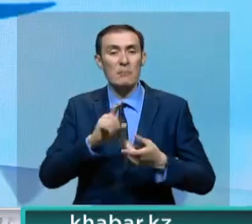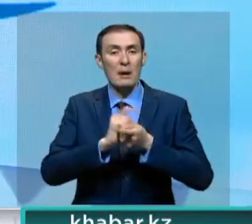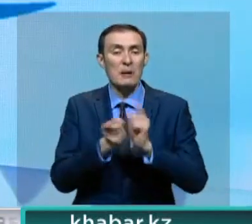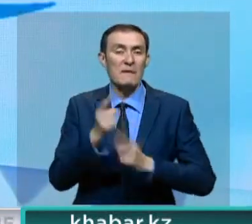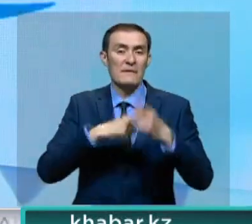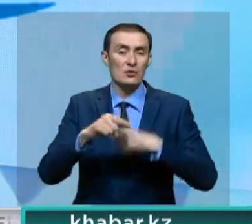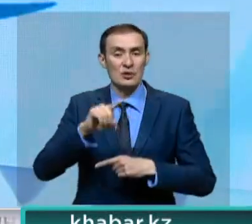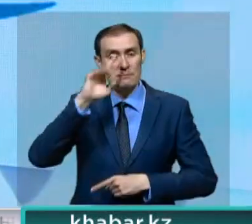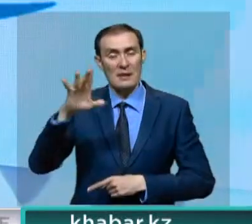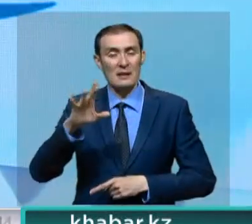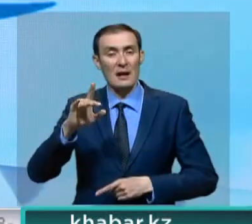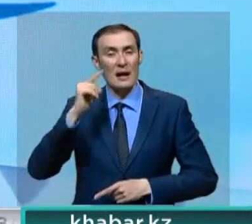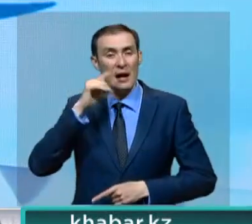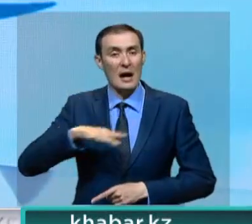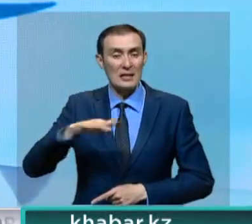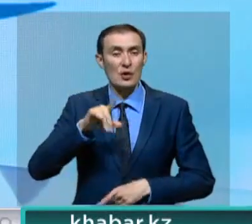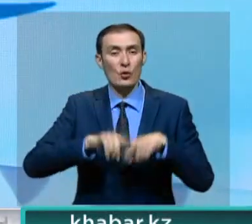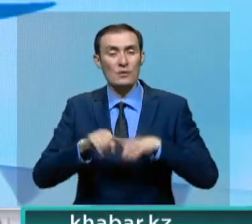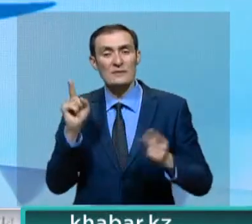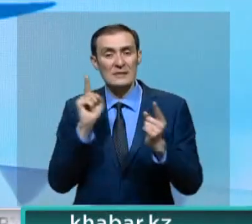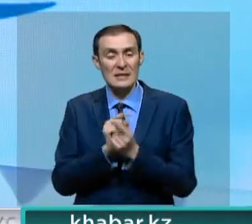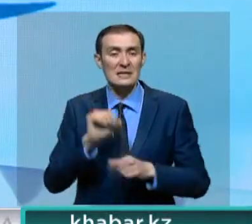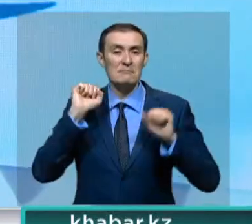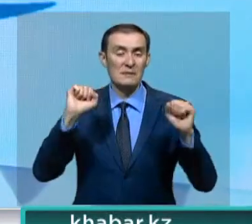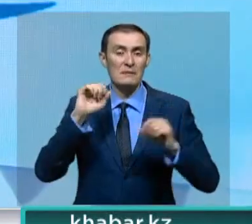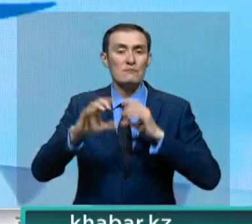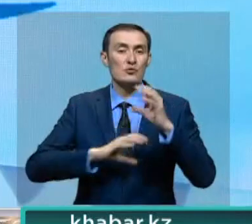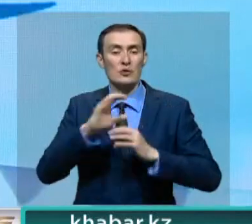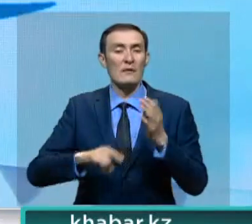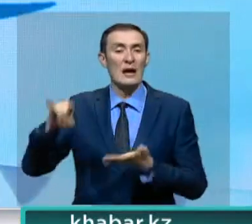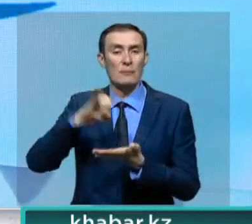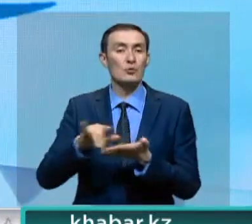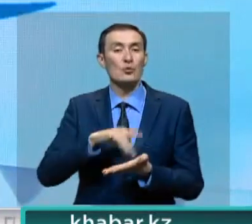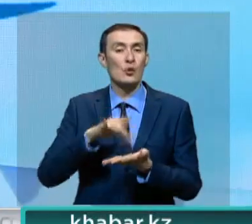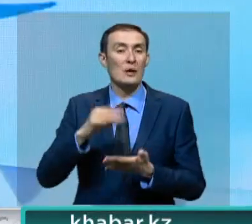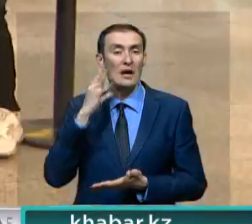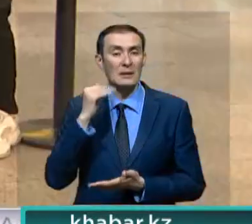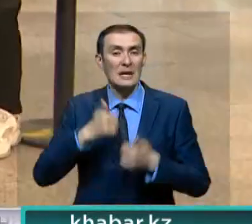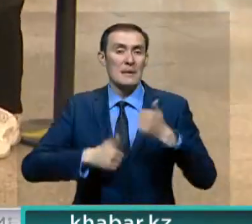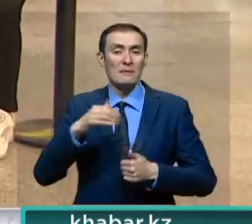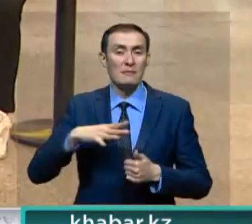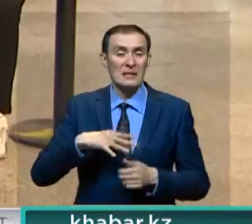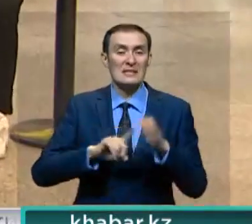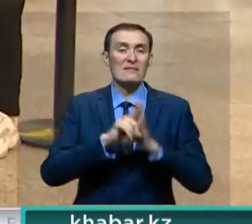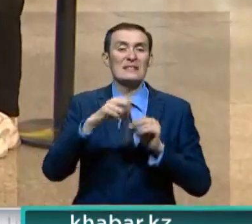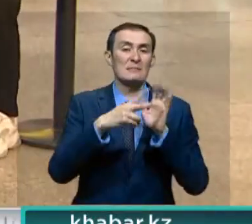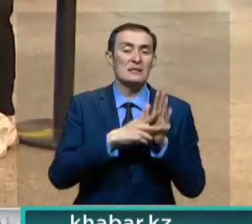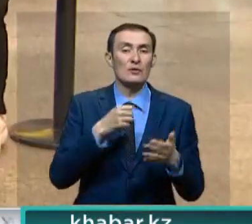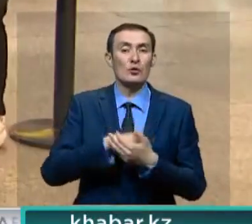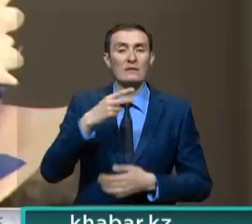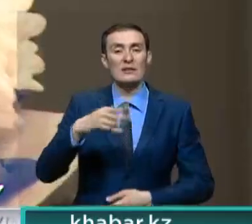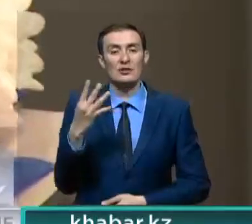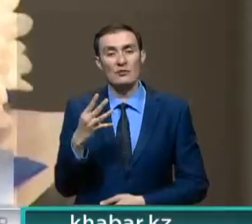чемпионата Азии. Родственники и болельщики встретили спортсменов в международном аэропорту Алматы. Первенство проходило с 18